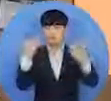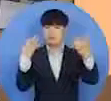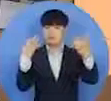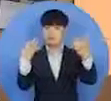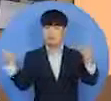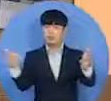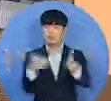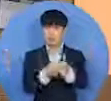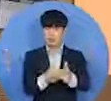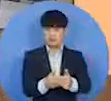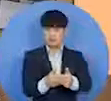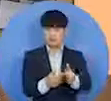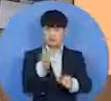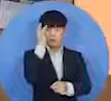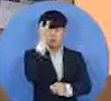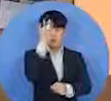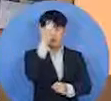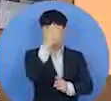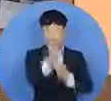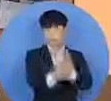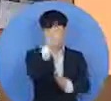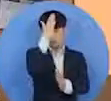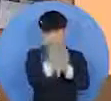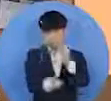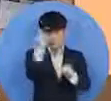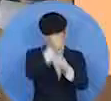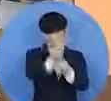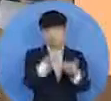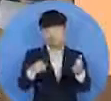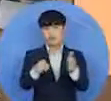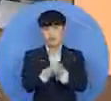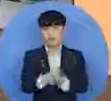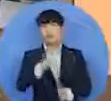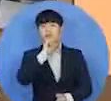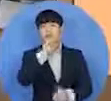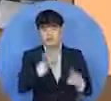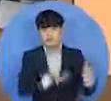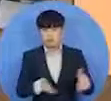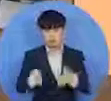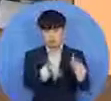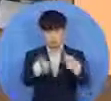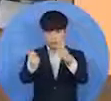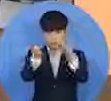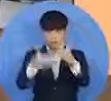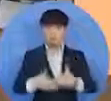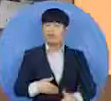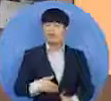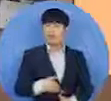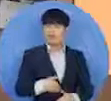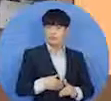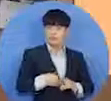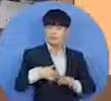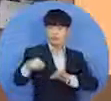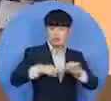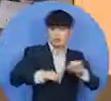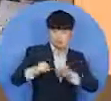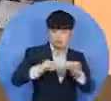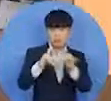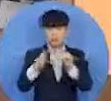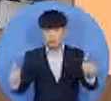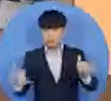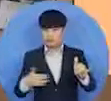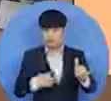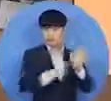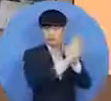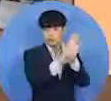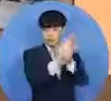천안시는 6월 12일부터 14일까지 원도심 활성화를 위한 도시재생 사업으로 명동거리 상점가를 이끌어갈 청년